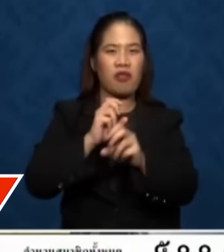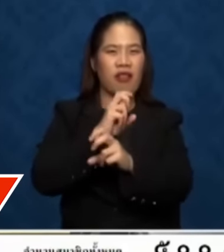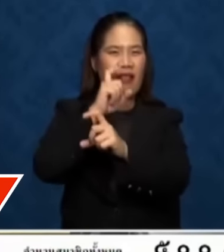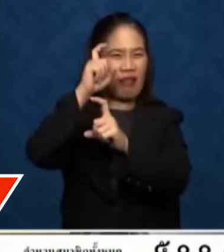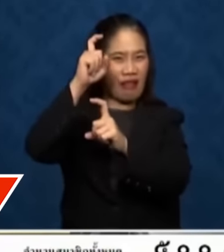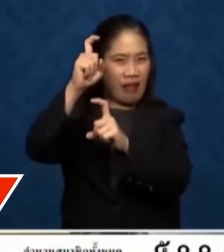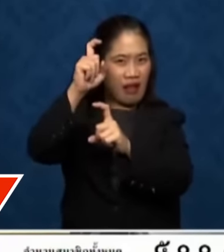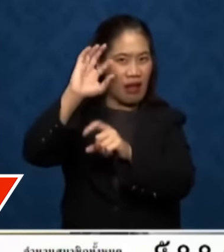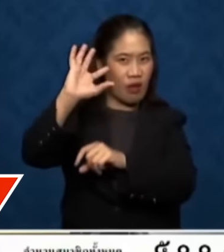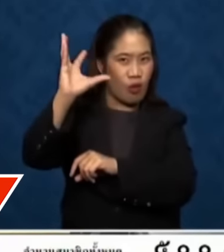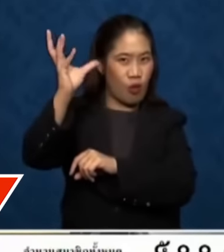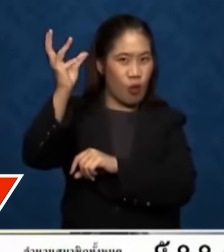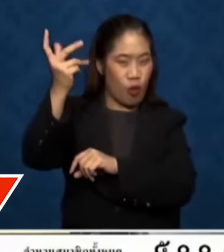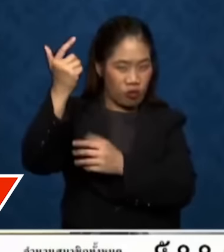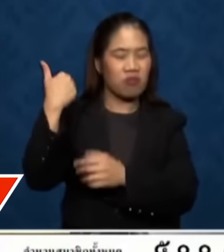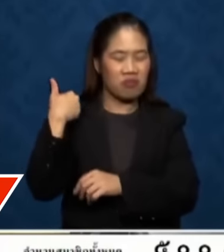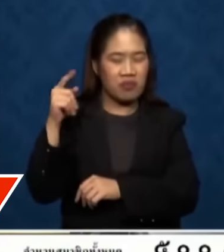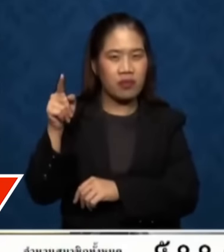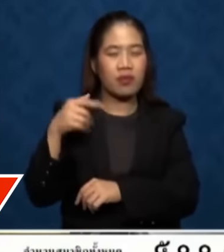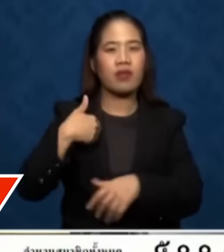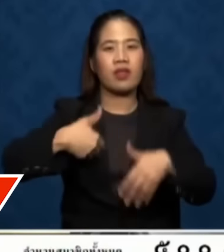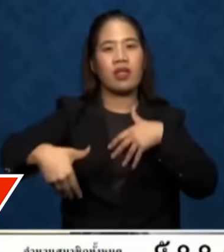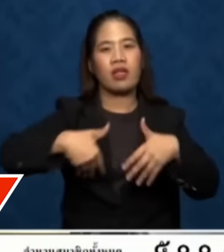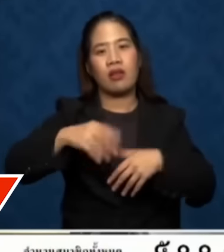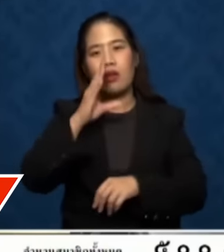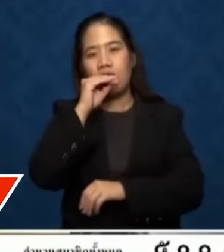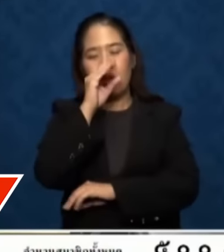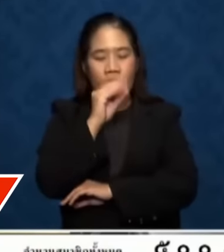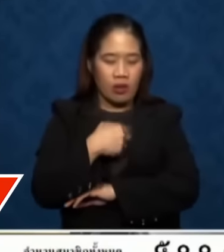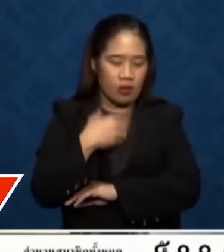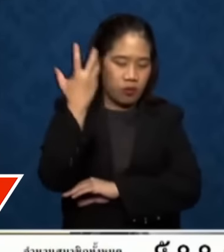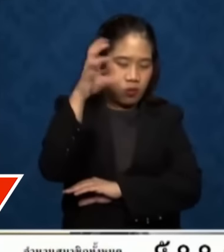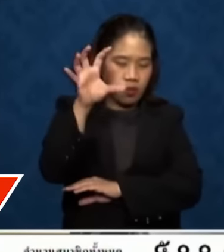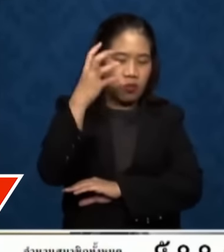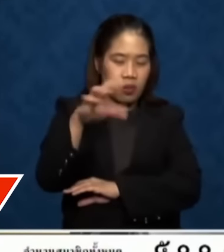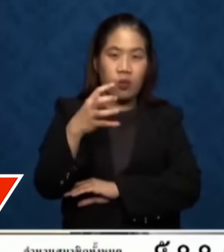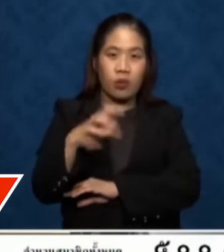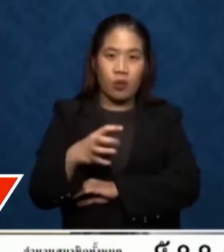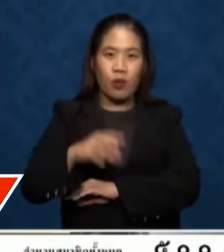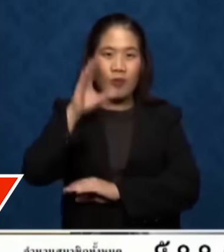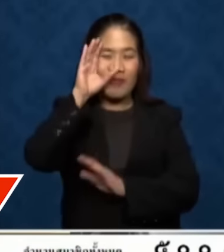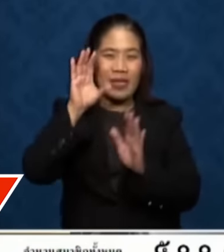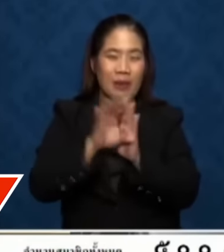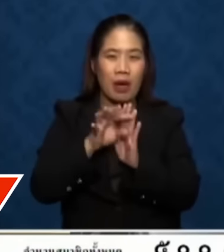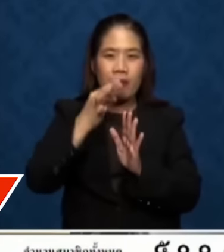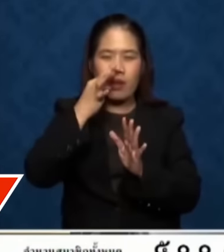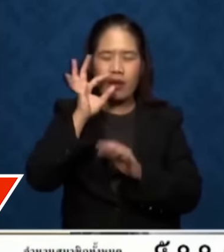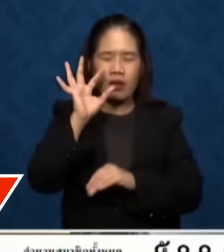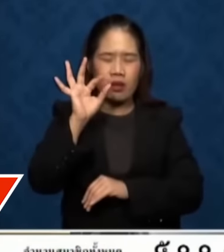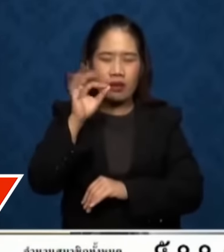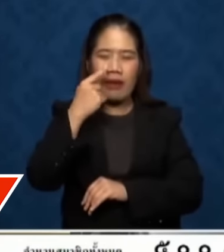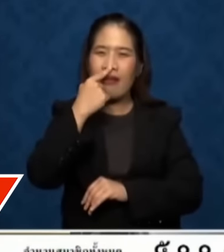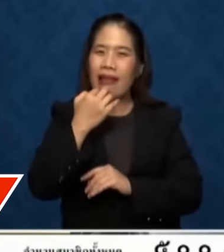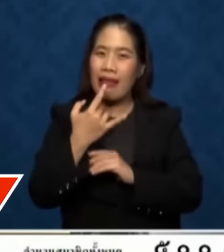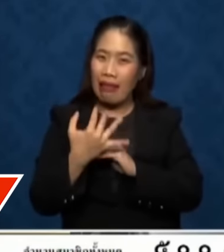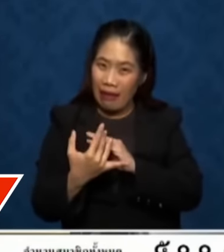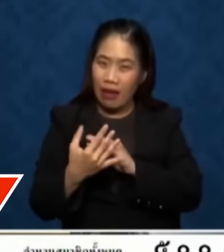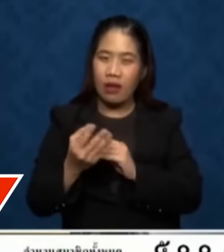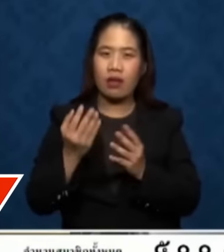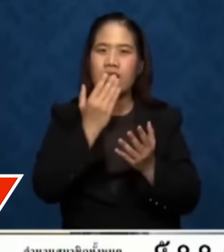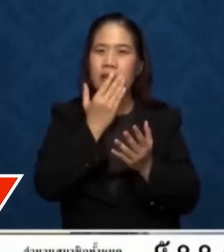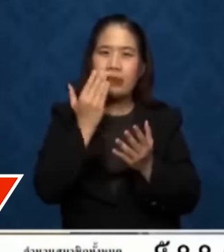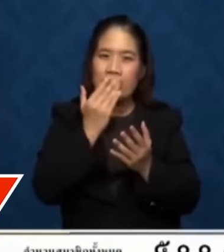พี่น้องประชาชนในพื้นที่ค่ะเขาต่างออกมาโพสต์ภาพที่มีเลือดกำเดาเปื้อนกระดาษทิชชู่โพสต์ภ